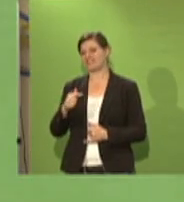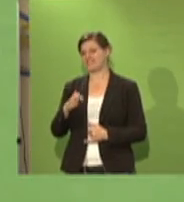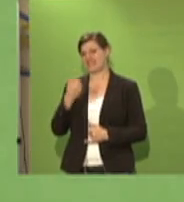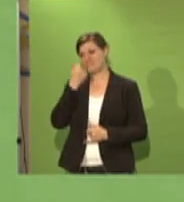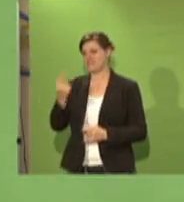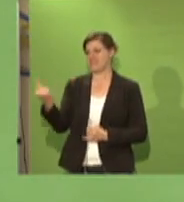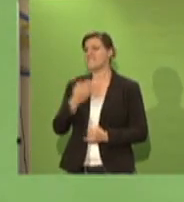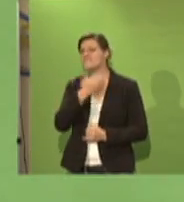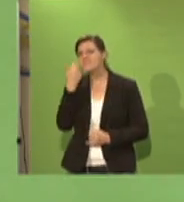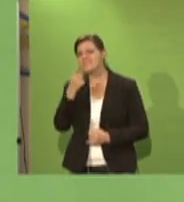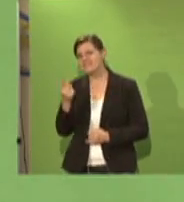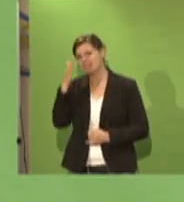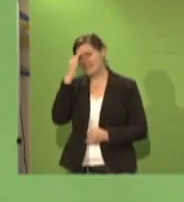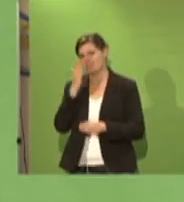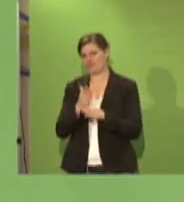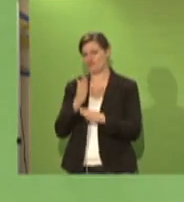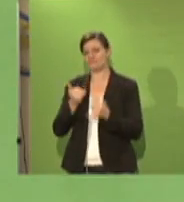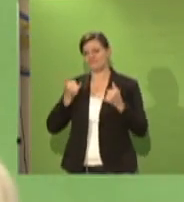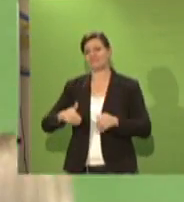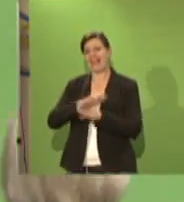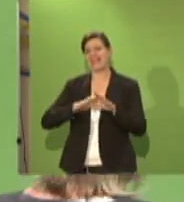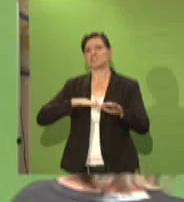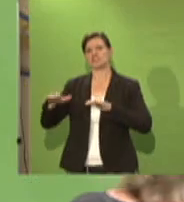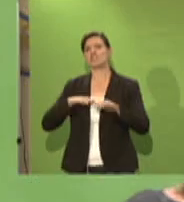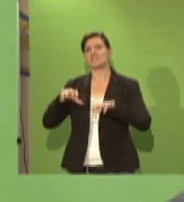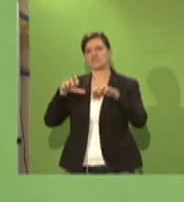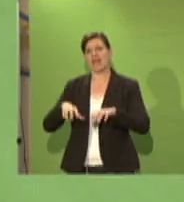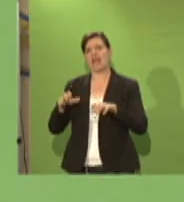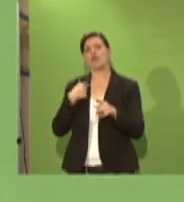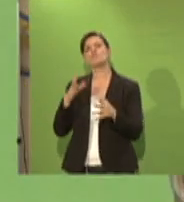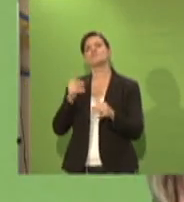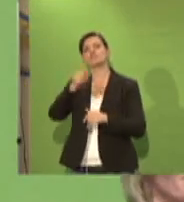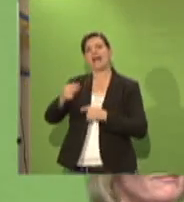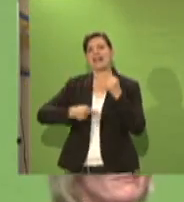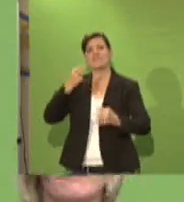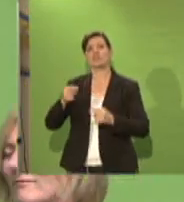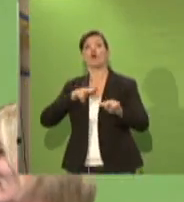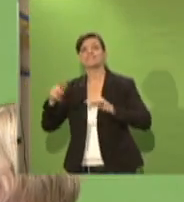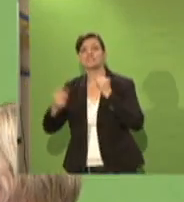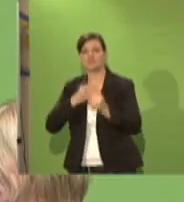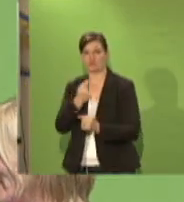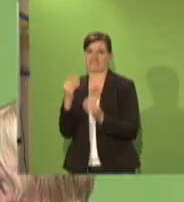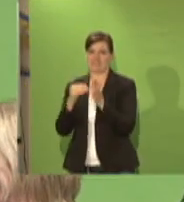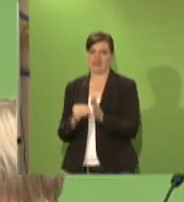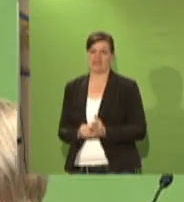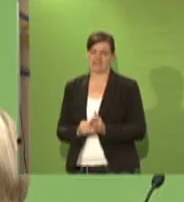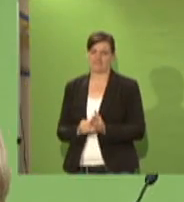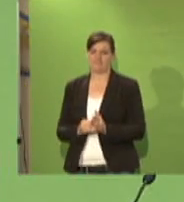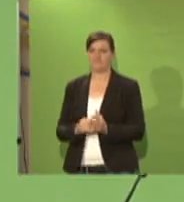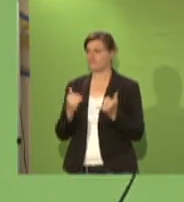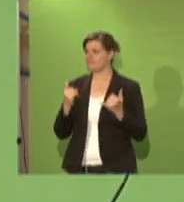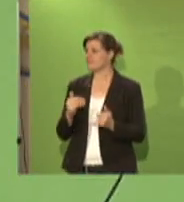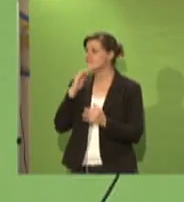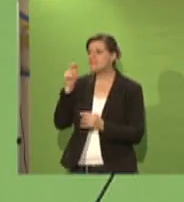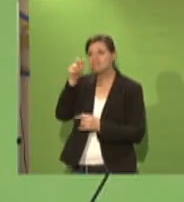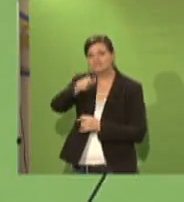die bei uns in der Landesgeschäftsstelle Personalentwicklung, unter anderem Organisationsentwicklung etc. macht. Und jetzt kommen noch viele von euch auch